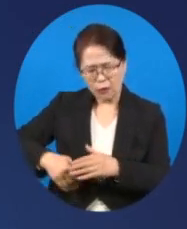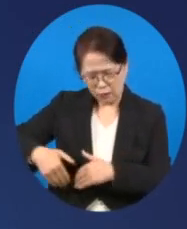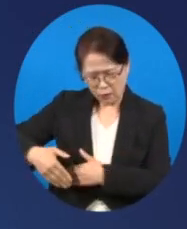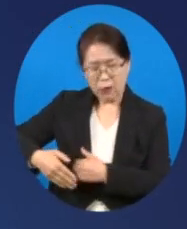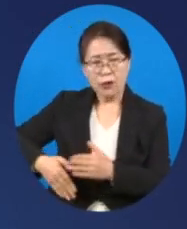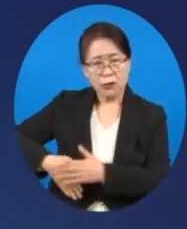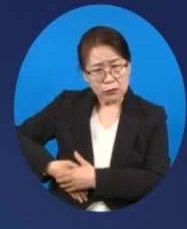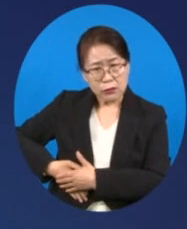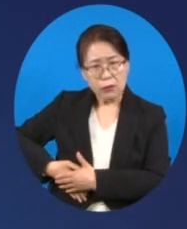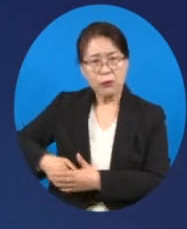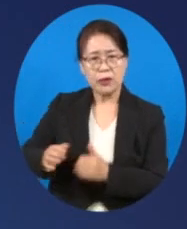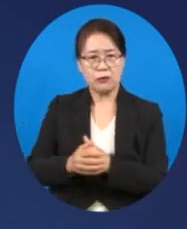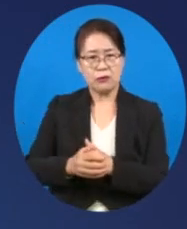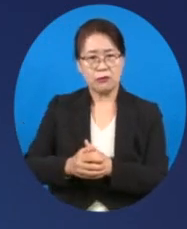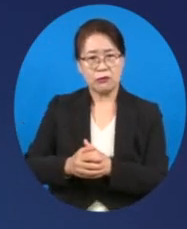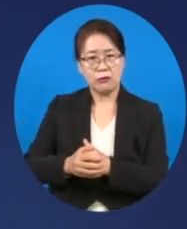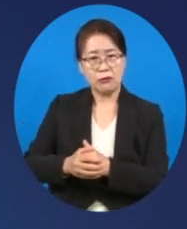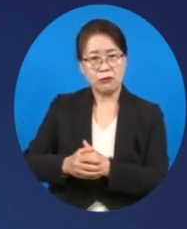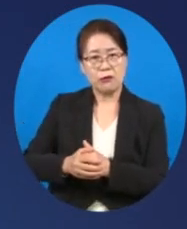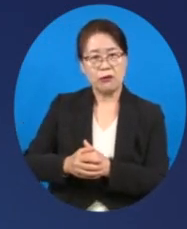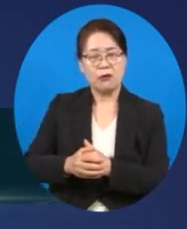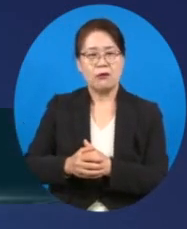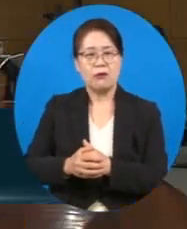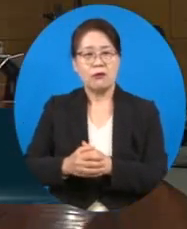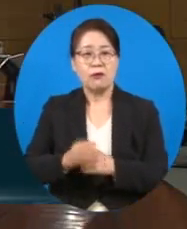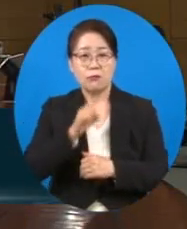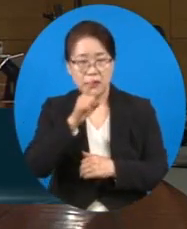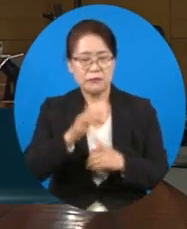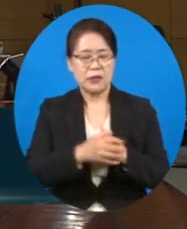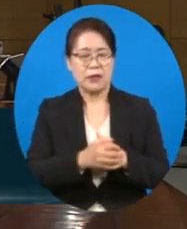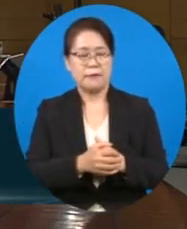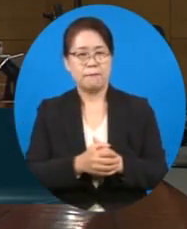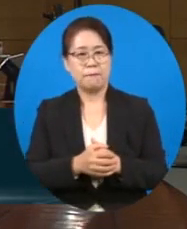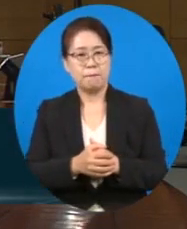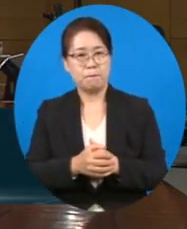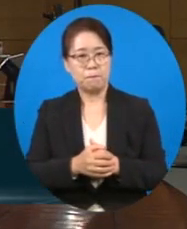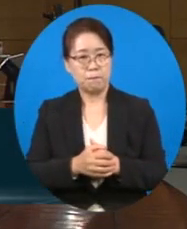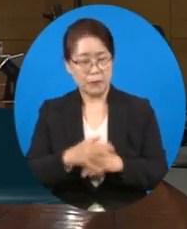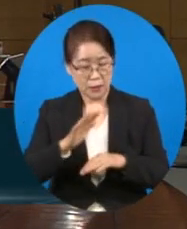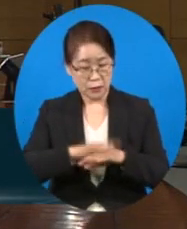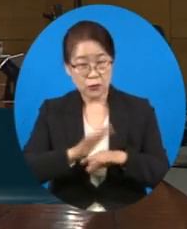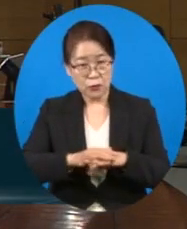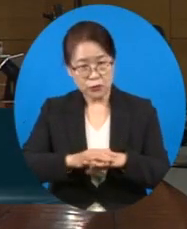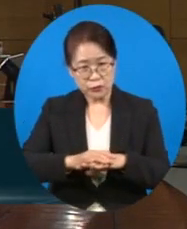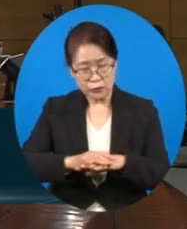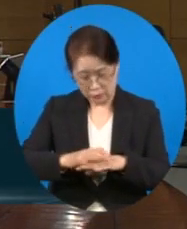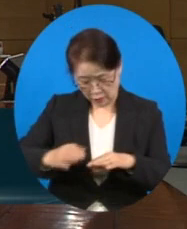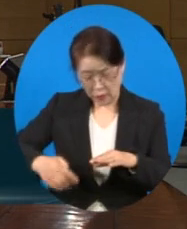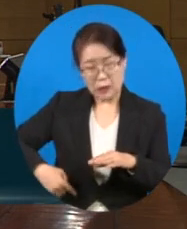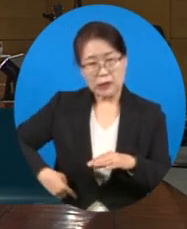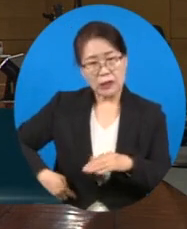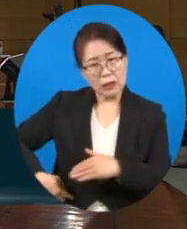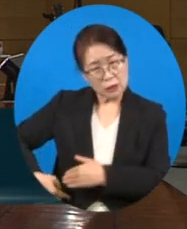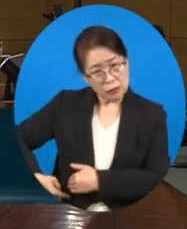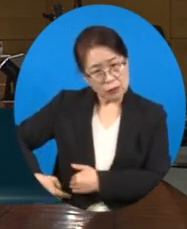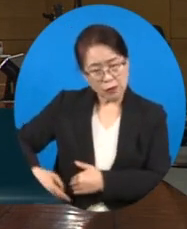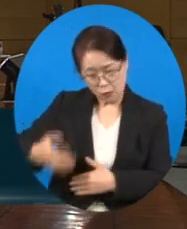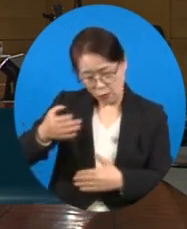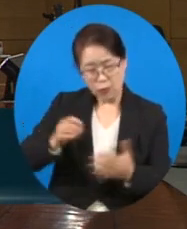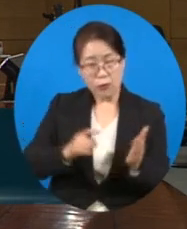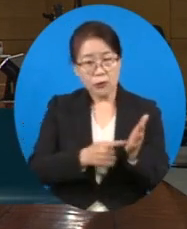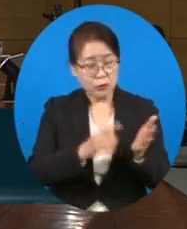보라고 말씀을 하셨어요 자 27절의 말씀이죠 다 같이요 내 손가락을 이리 내밀어 내 손을 보고